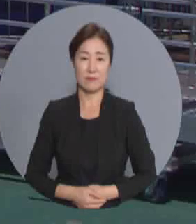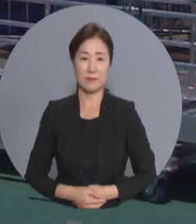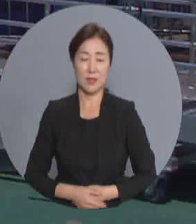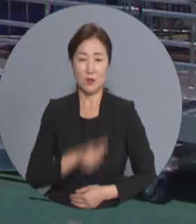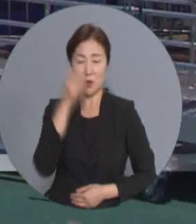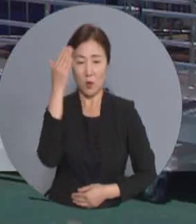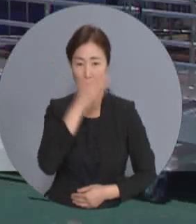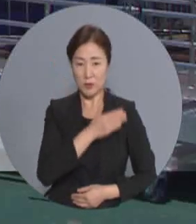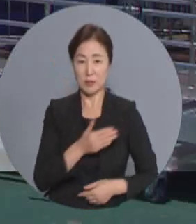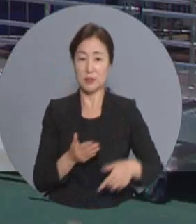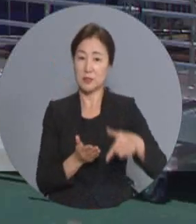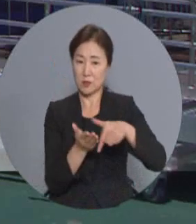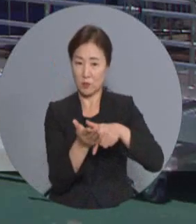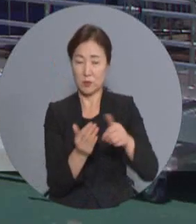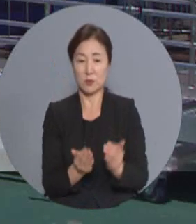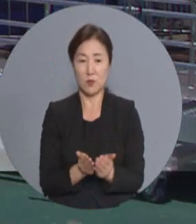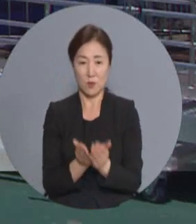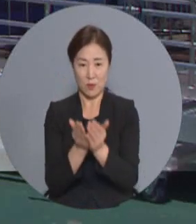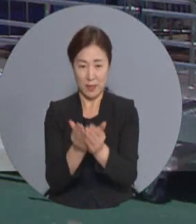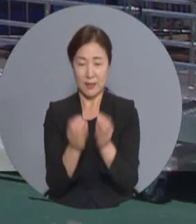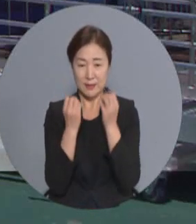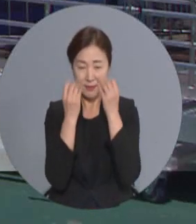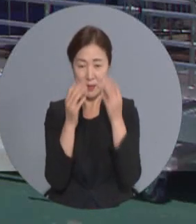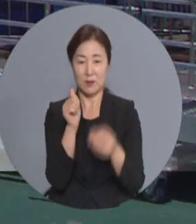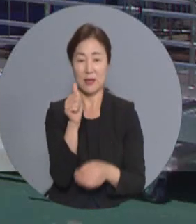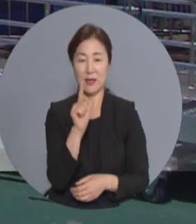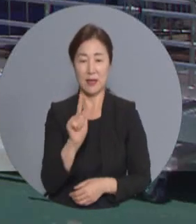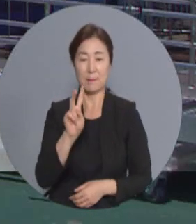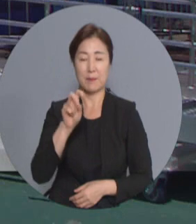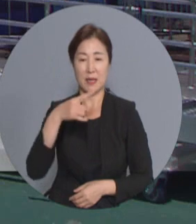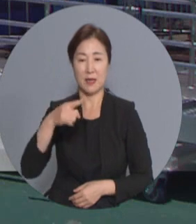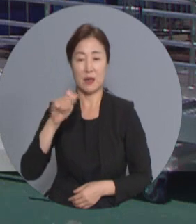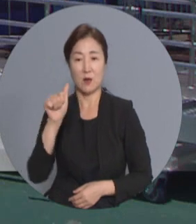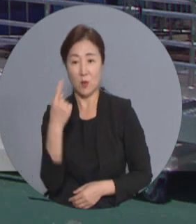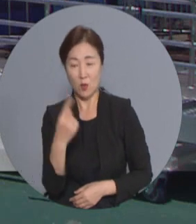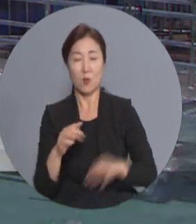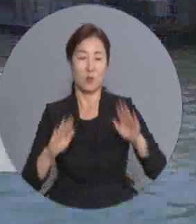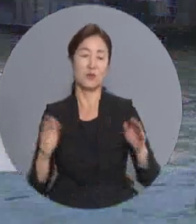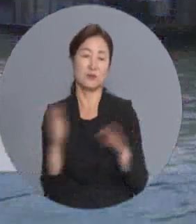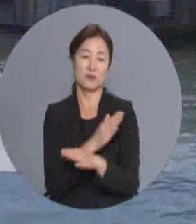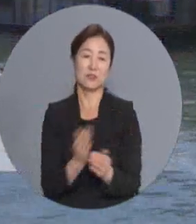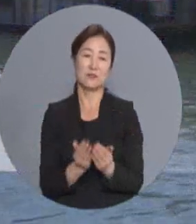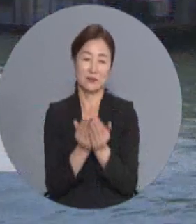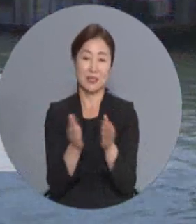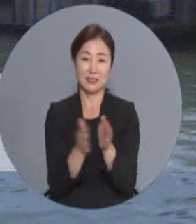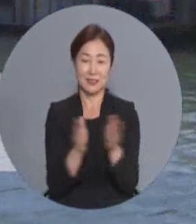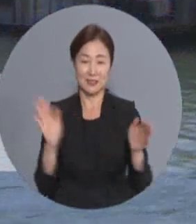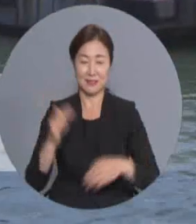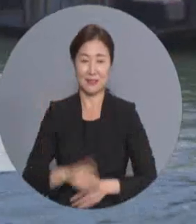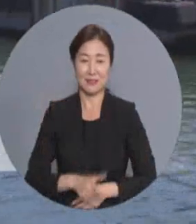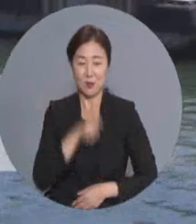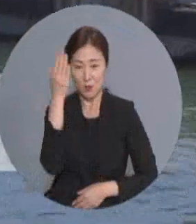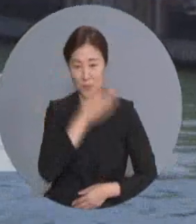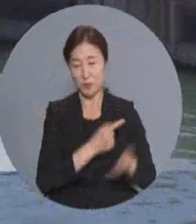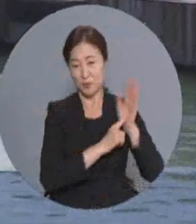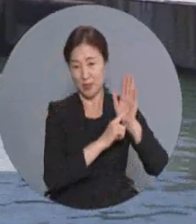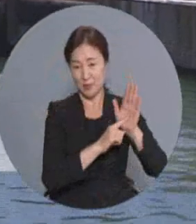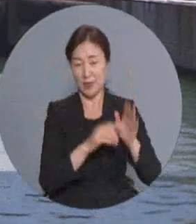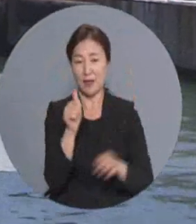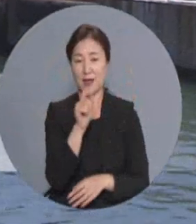여수 검은 항로를 오가는 새로운 여객선 하멜 호가 오늘부터 운항을 시작했습니다 여수 해수청에 따르면